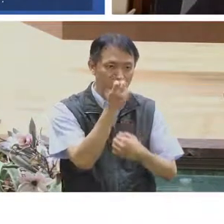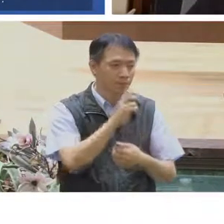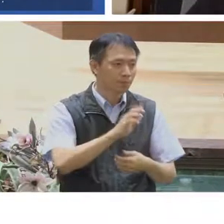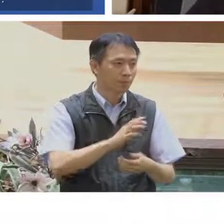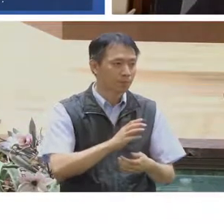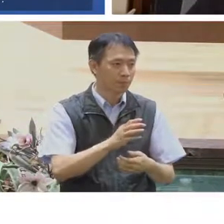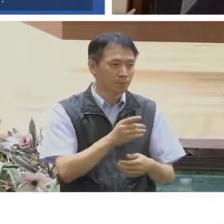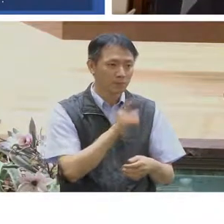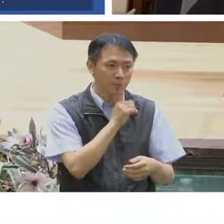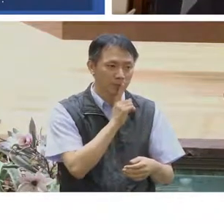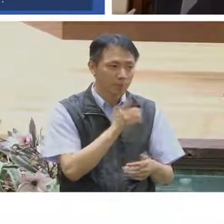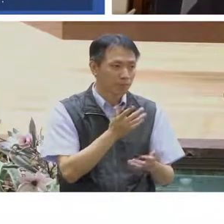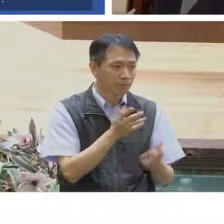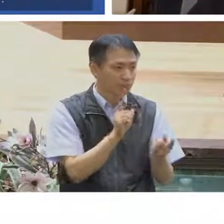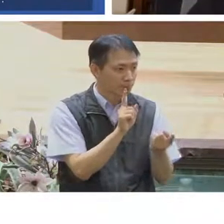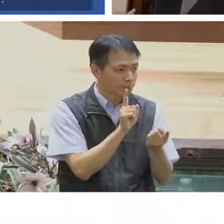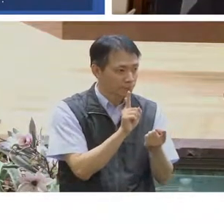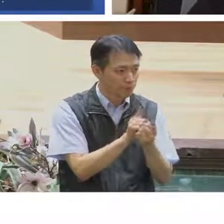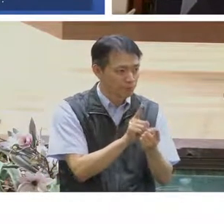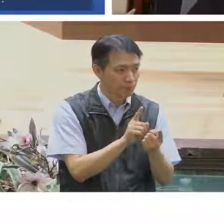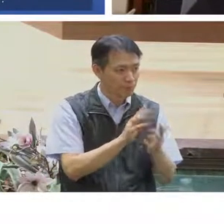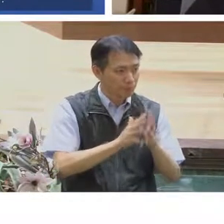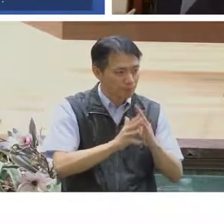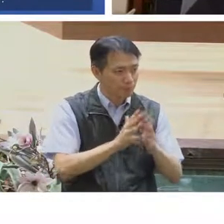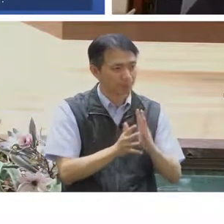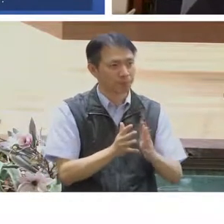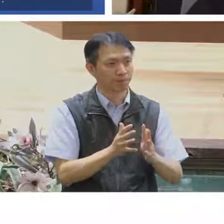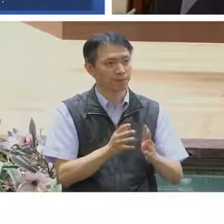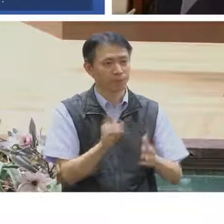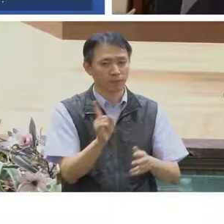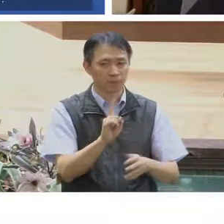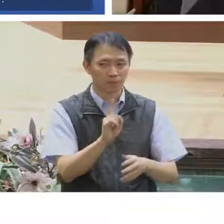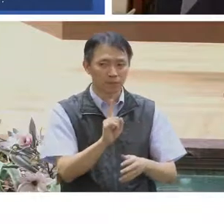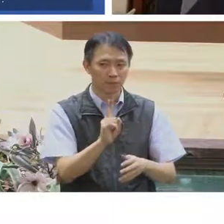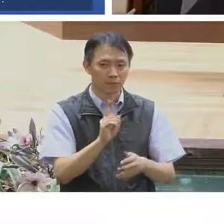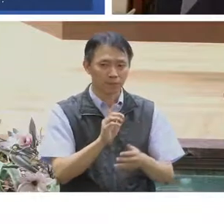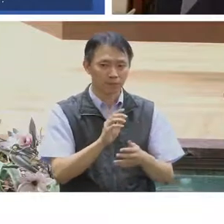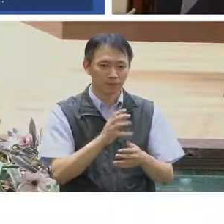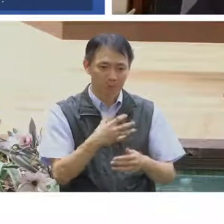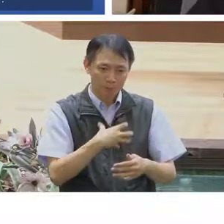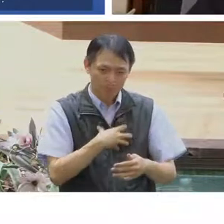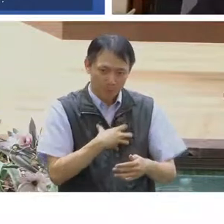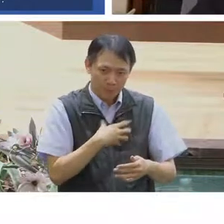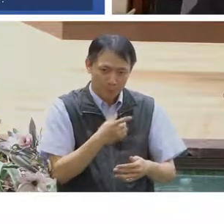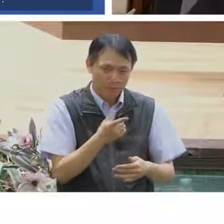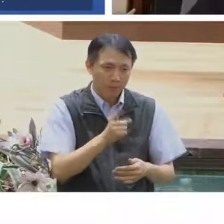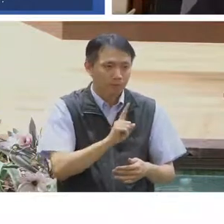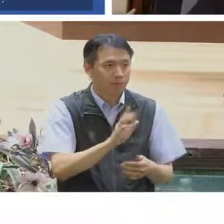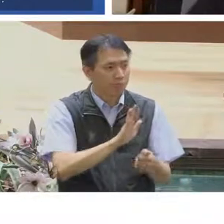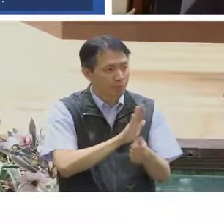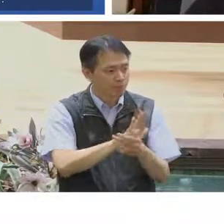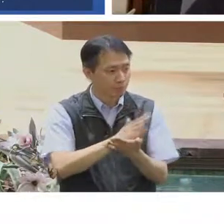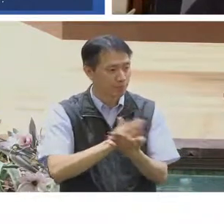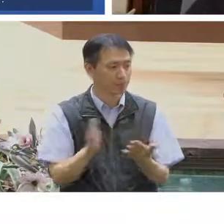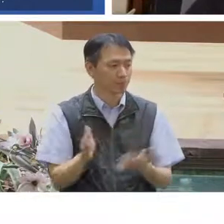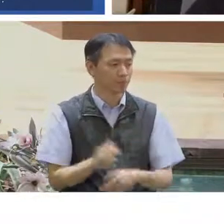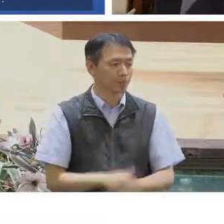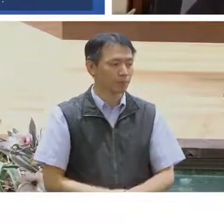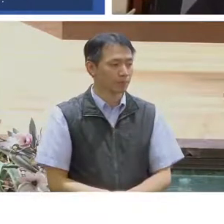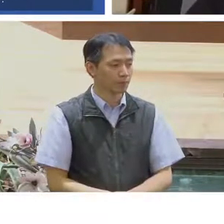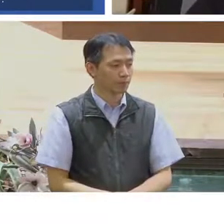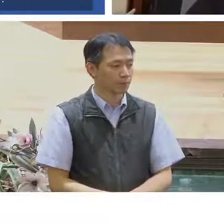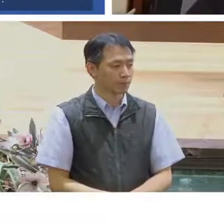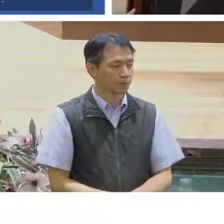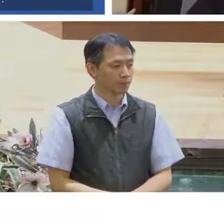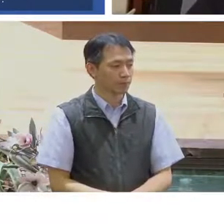要根据你所面对的叫 threat model， 你现在所面对的威胁的这个模式是怎么样，